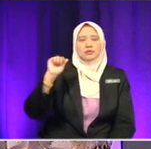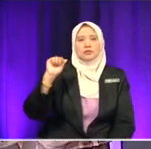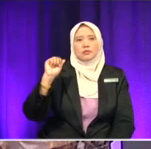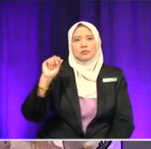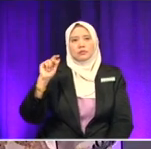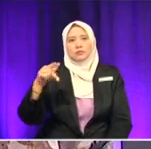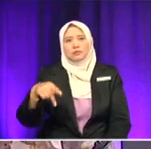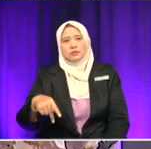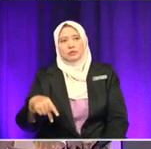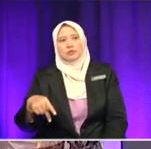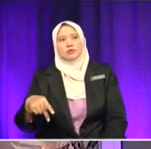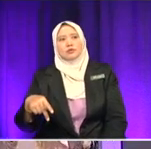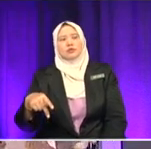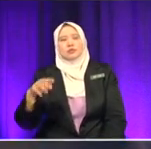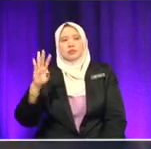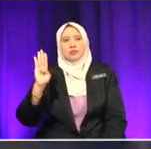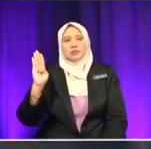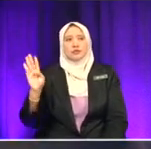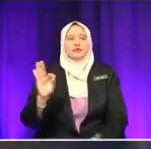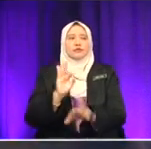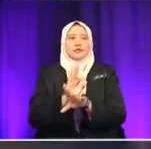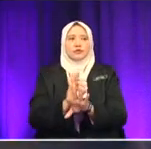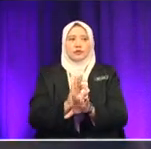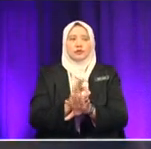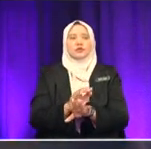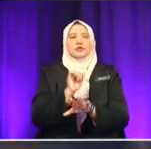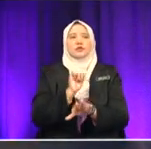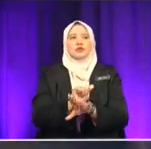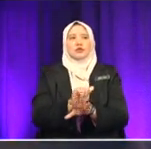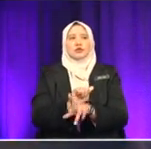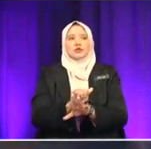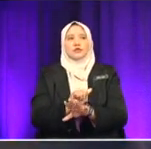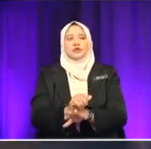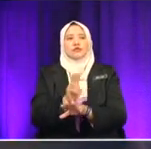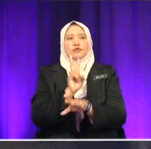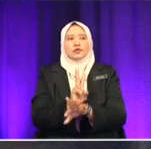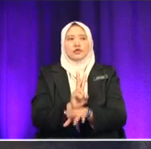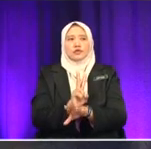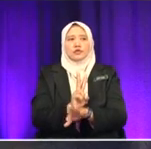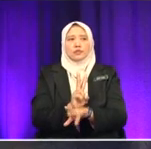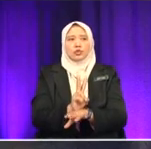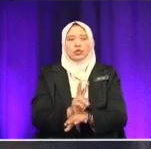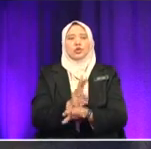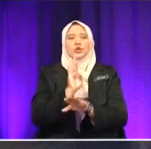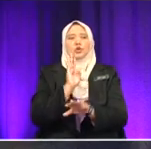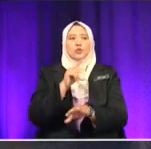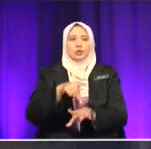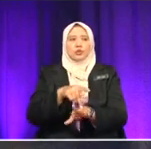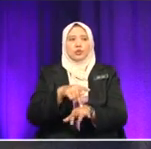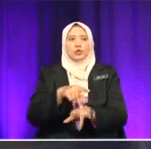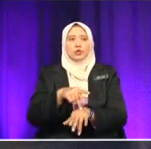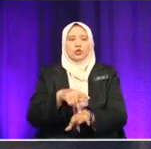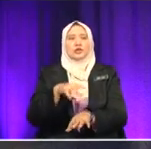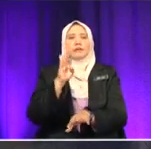iaitu fungi, kita ada alga, virus, protozoa dan